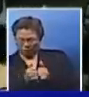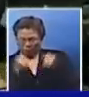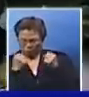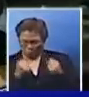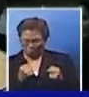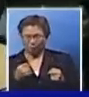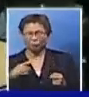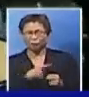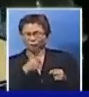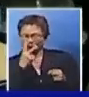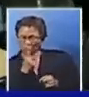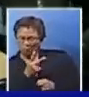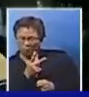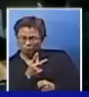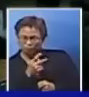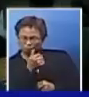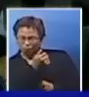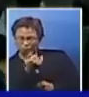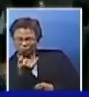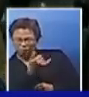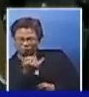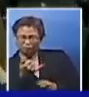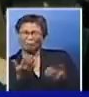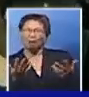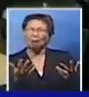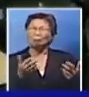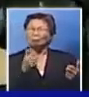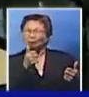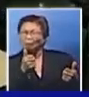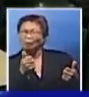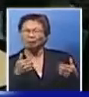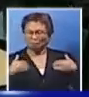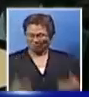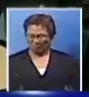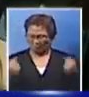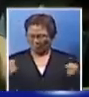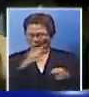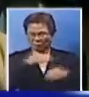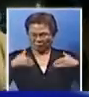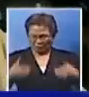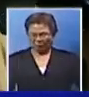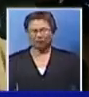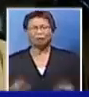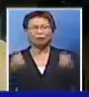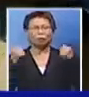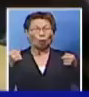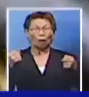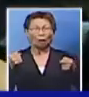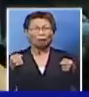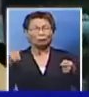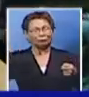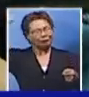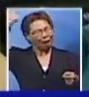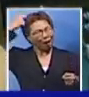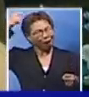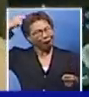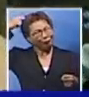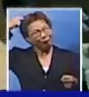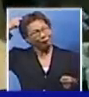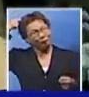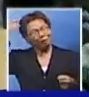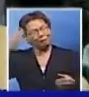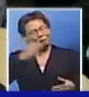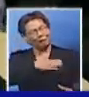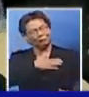dia, boleh kita ukur sejauh mana kekuatan tubuh badan dan fizikal. Tapi kekuatan akal, kekuatan